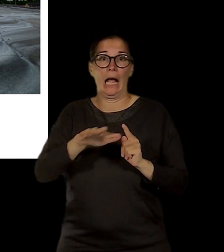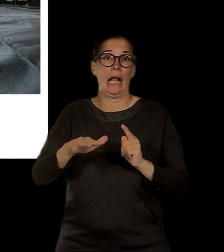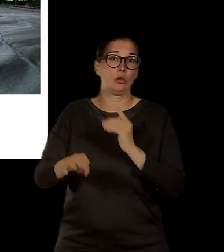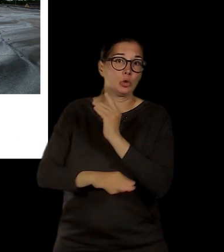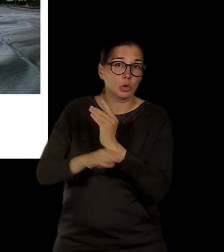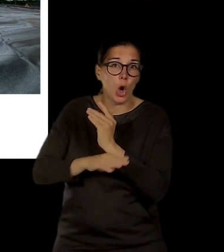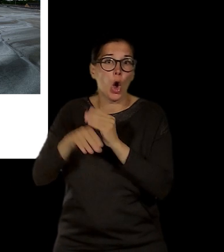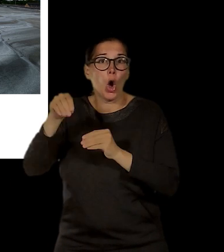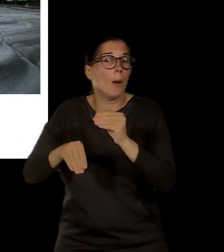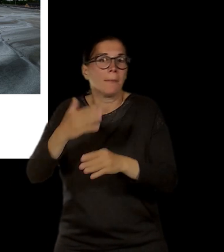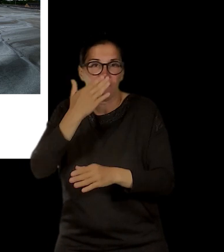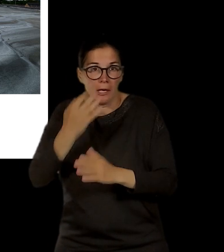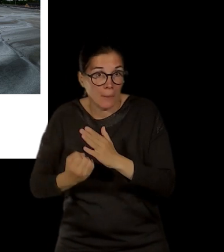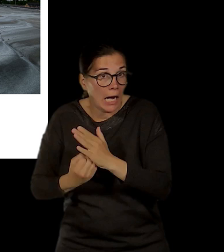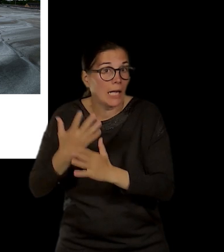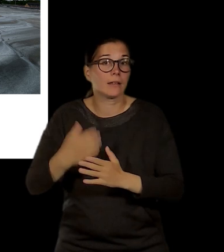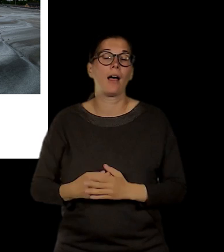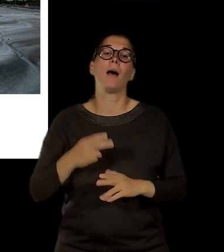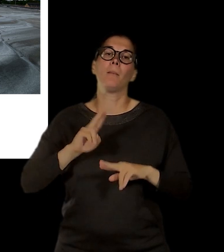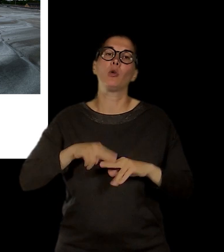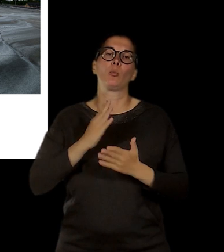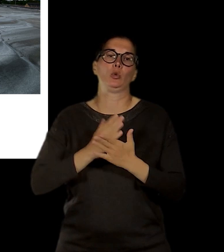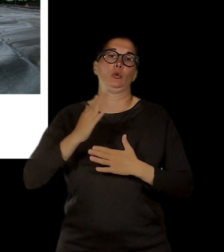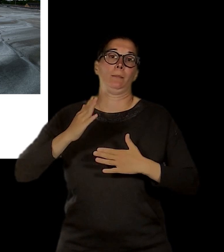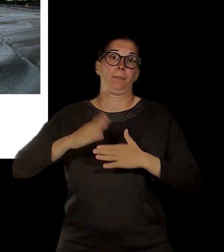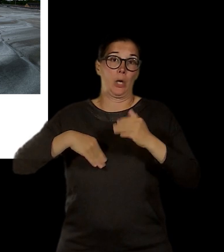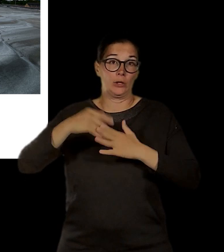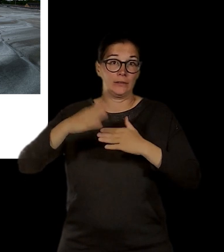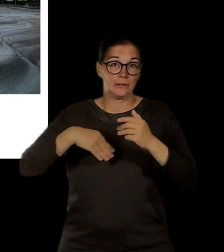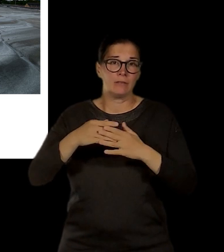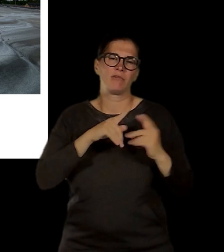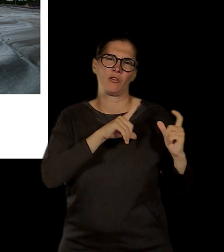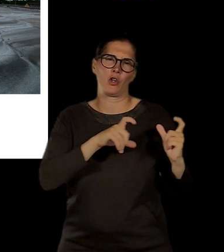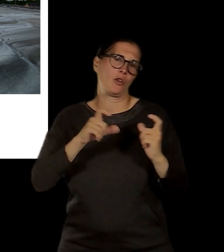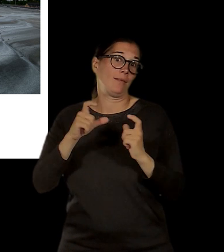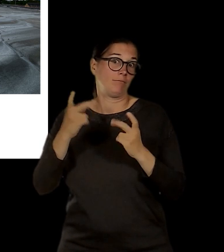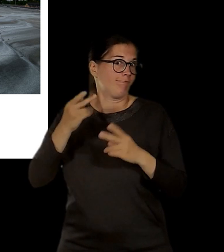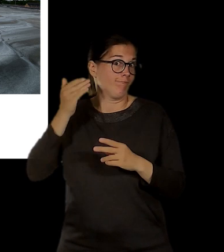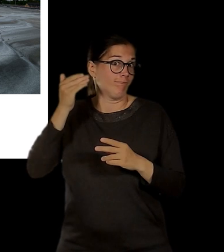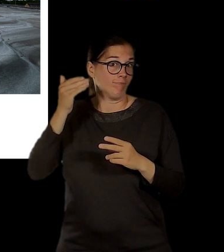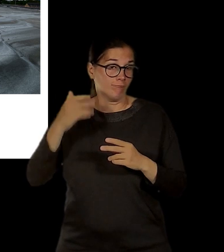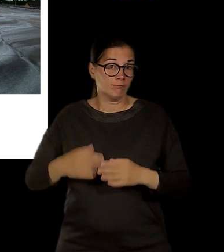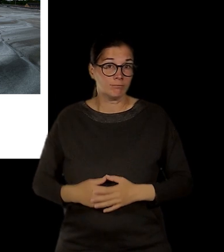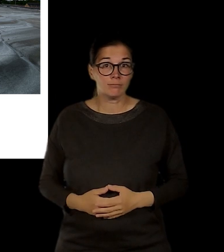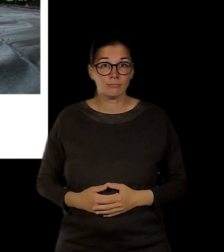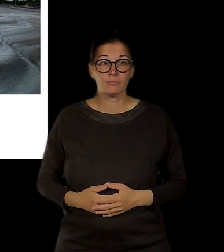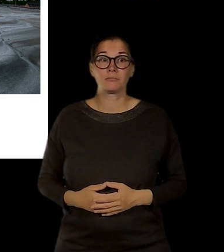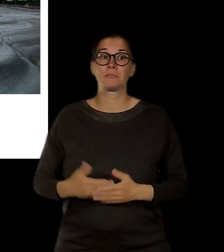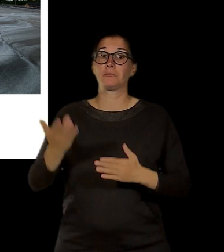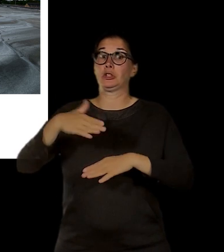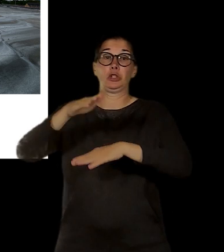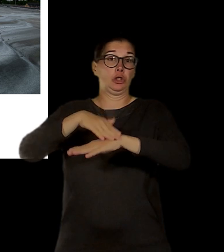ve stejných konstrukcích. A potom samotná stavba. Některé fotky jsou poměrně nedávno. Části zastřešení